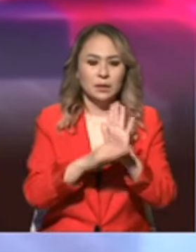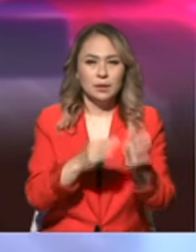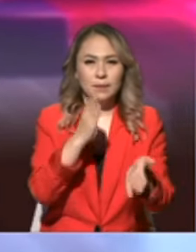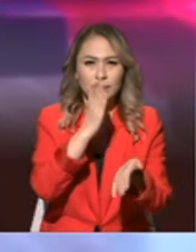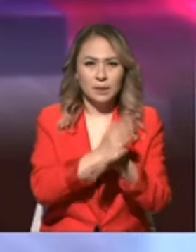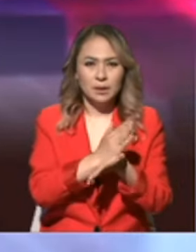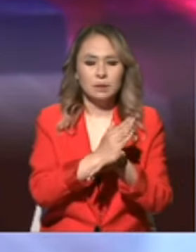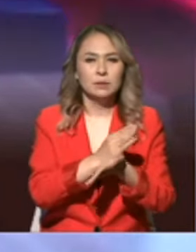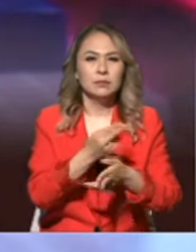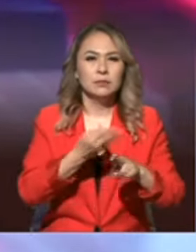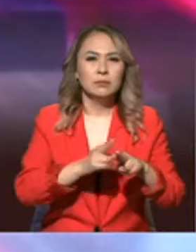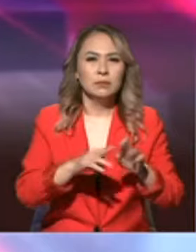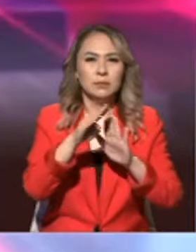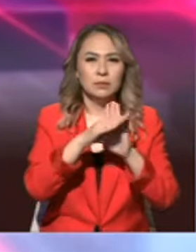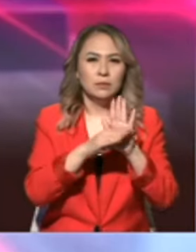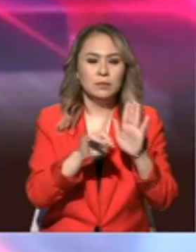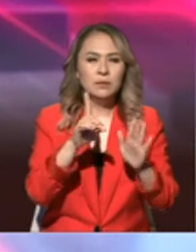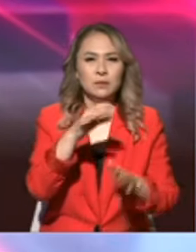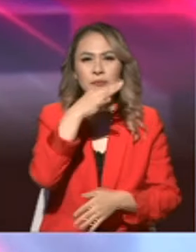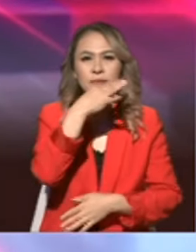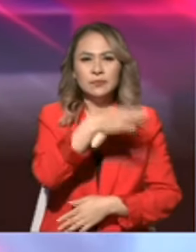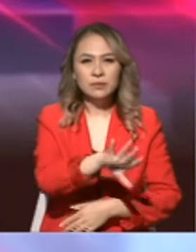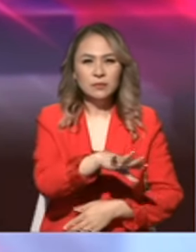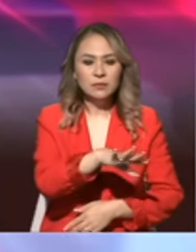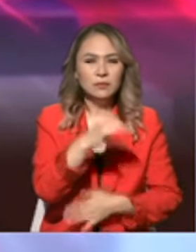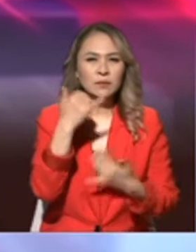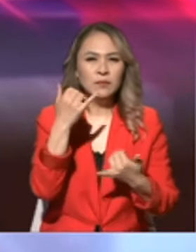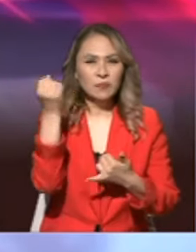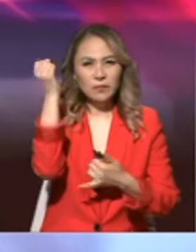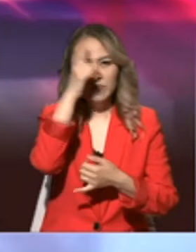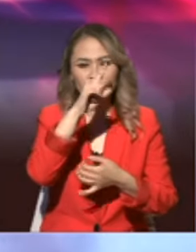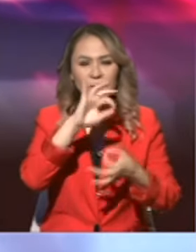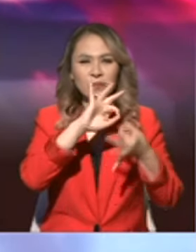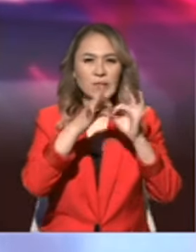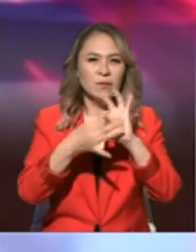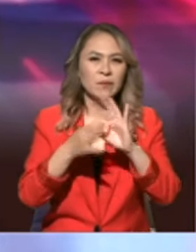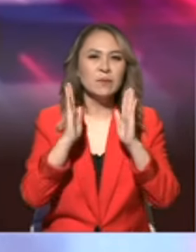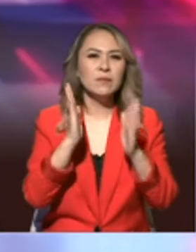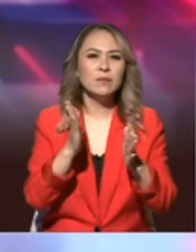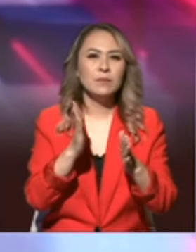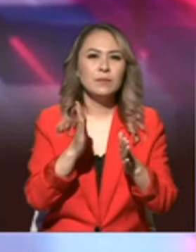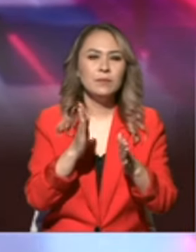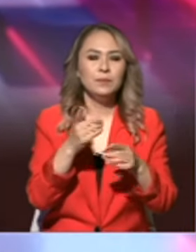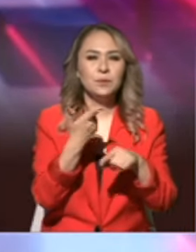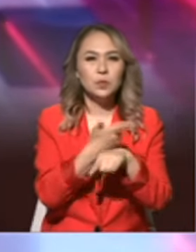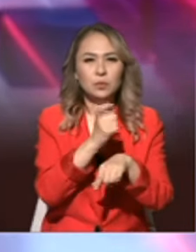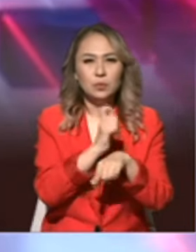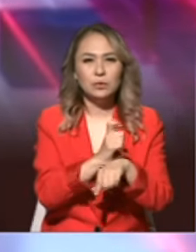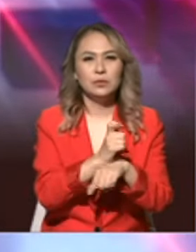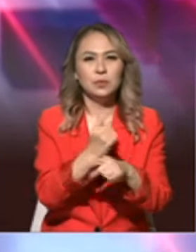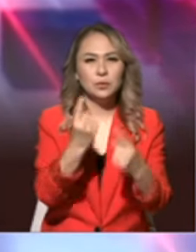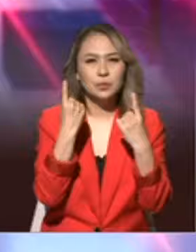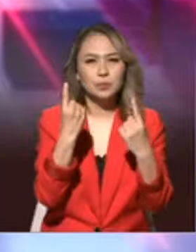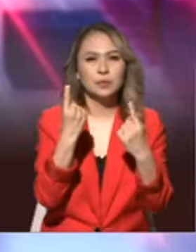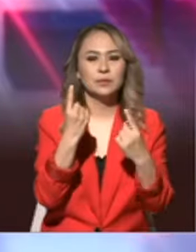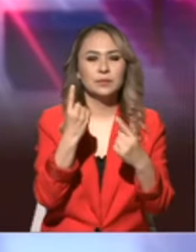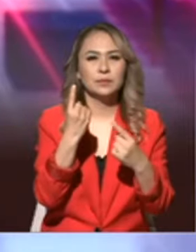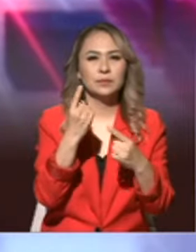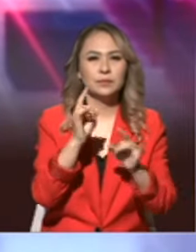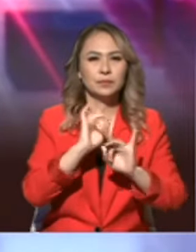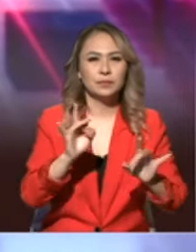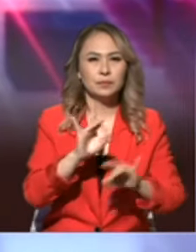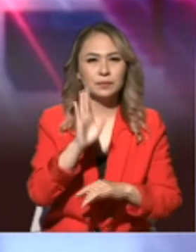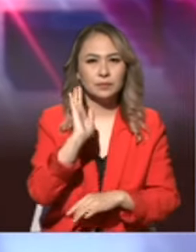осы бағдарлама неге көңілден шықпай жатыр? Бүгін ашық алаңда дәл осы өте терең әрі сезімтал тақырыпты